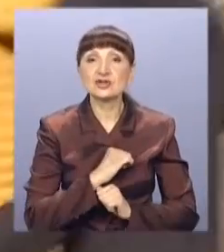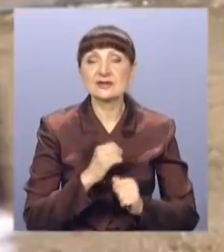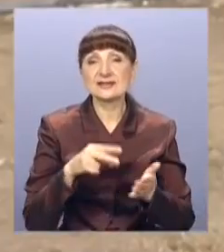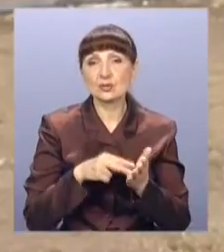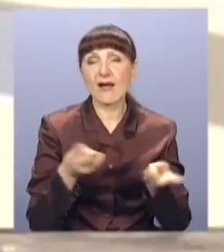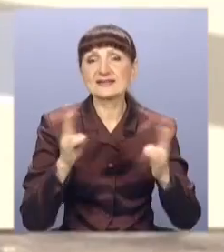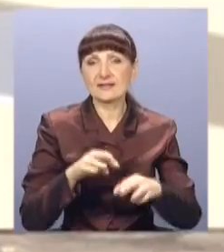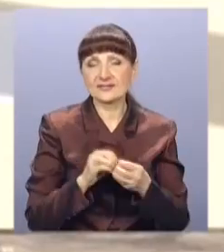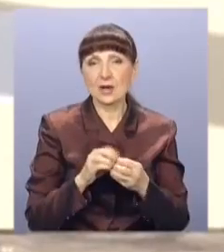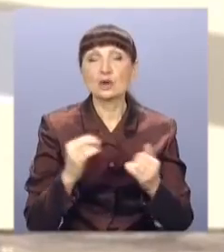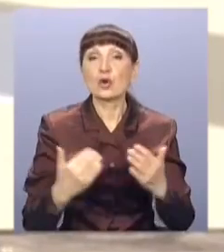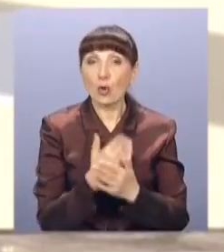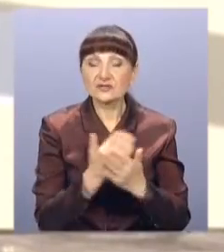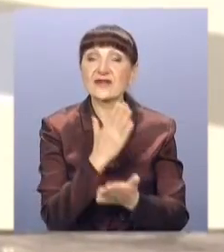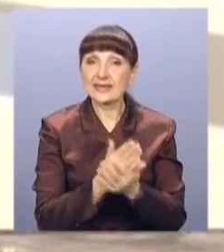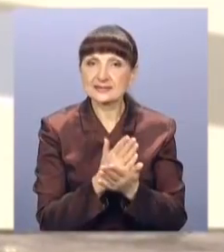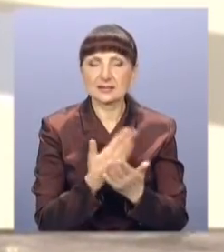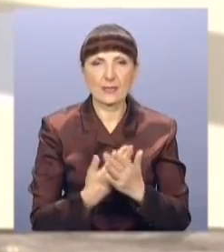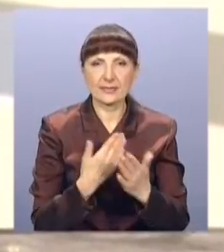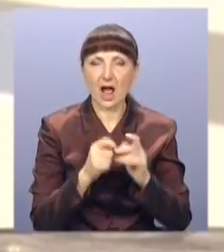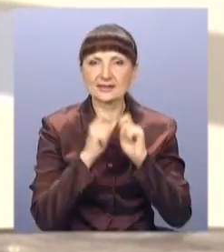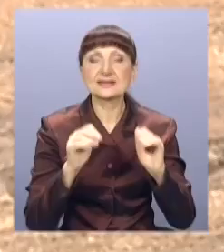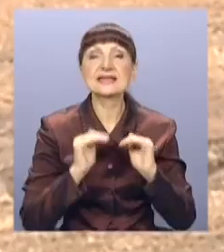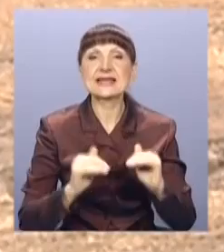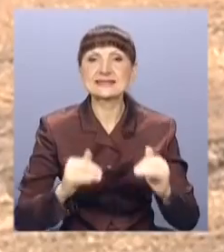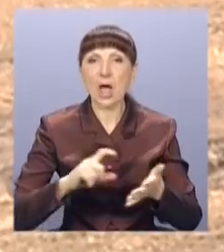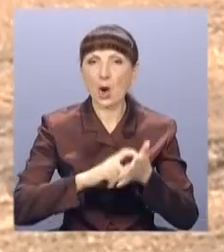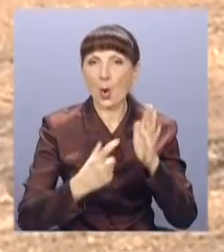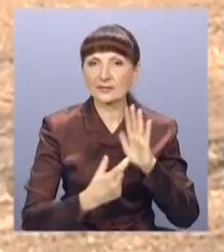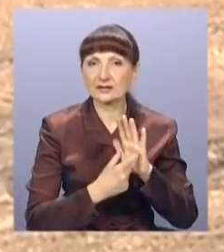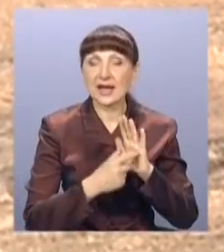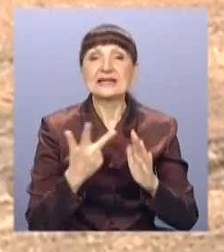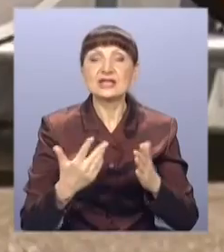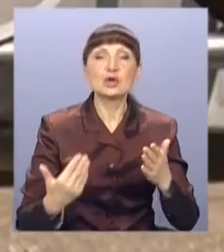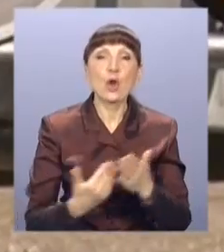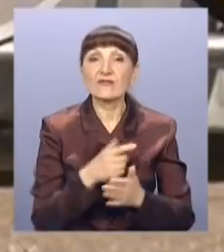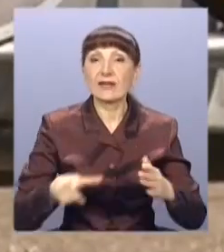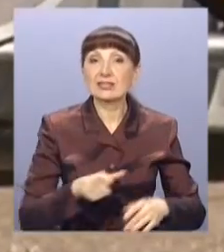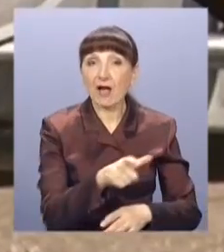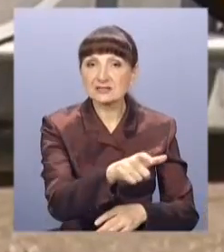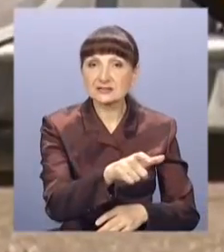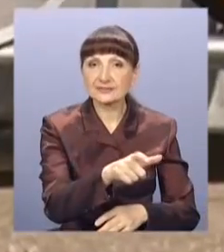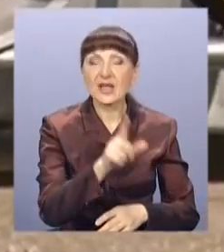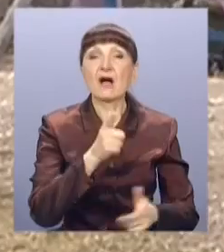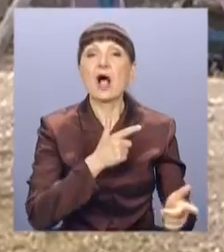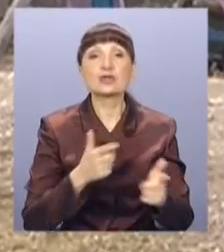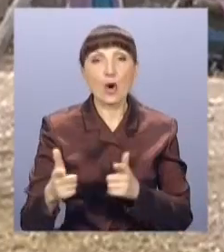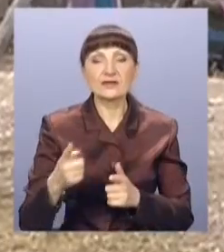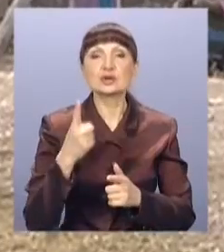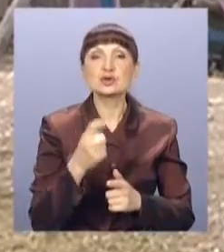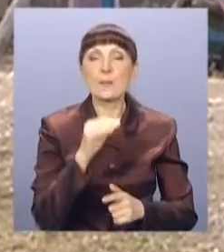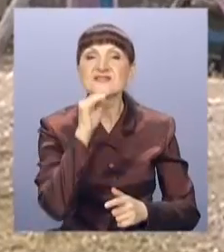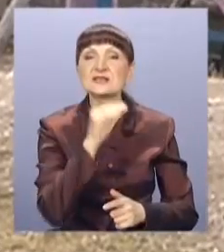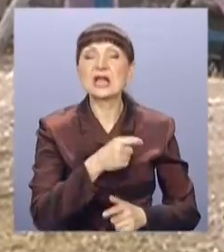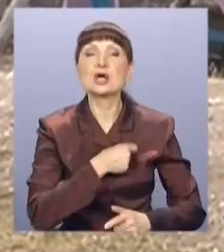прежними, но новшества все же есть. Например, открылась детская комната. Проложили 3 новые трассы. Кроме того, готовят 100